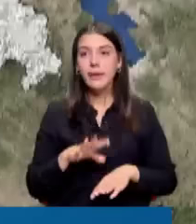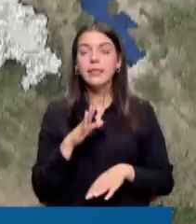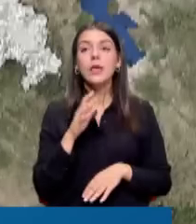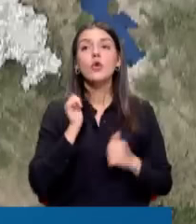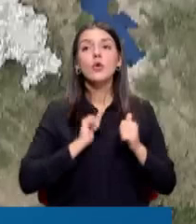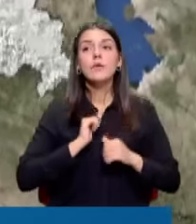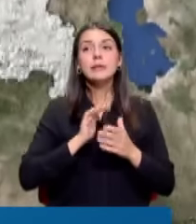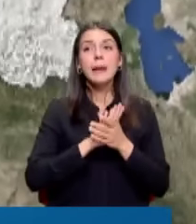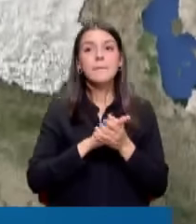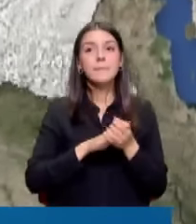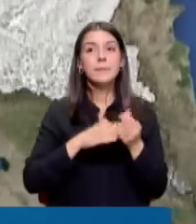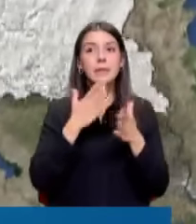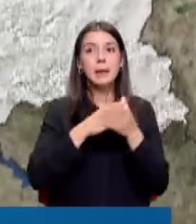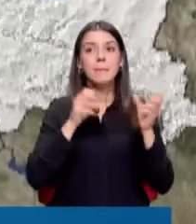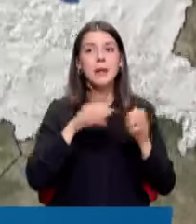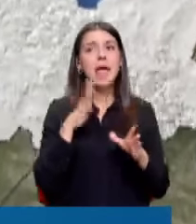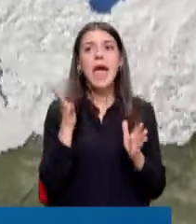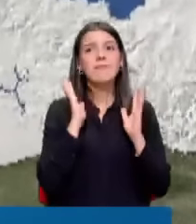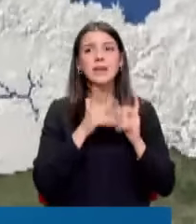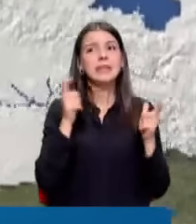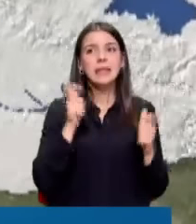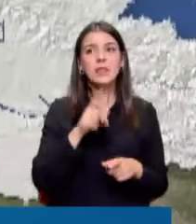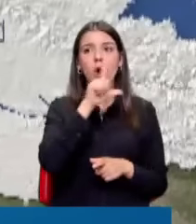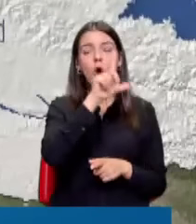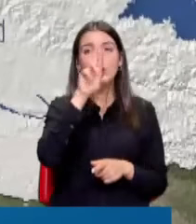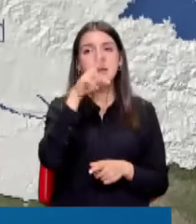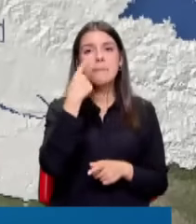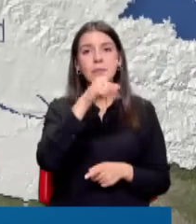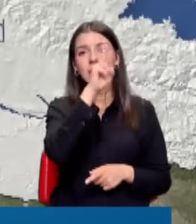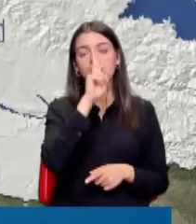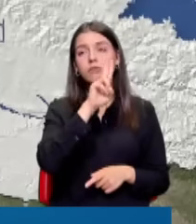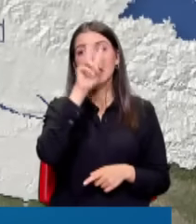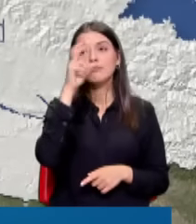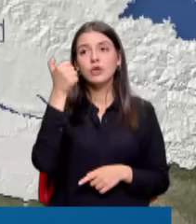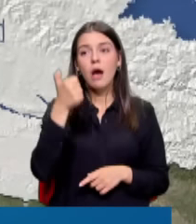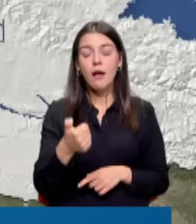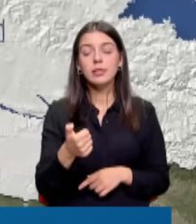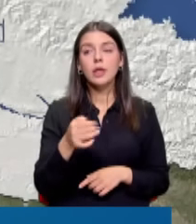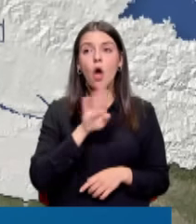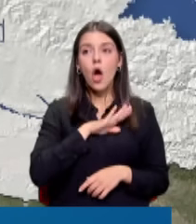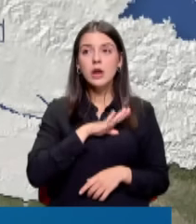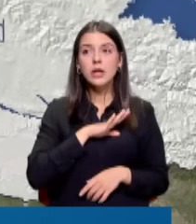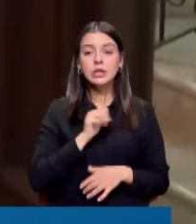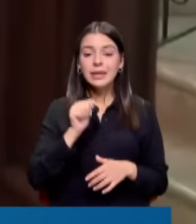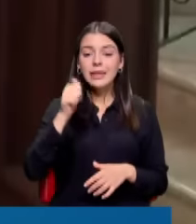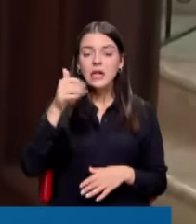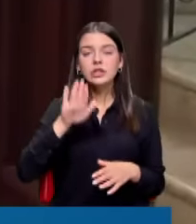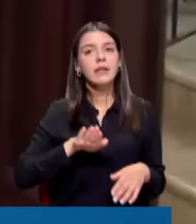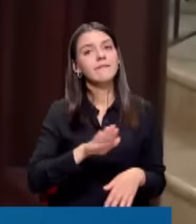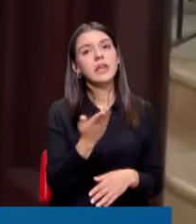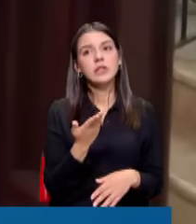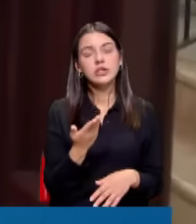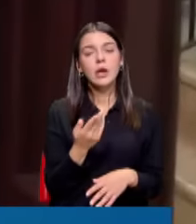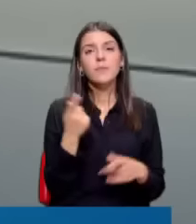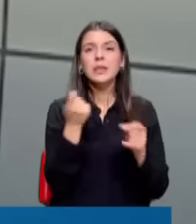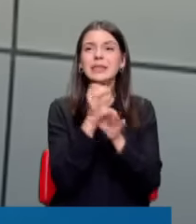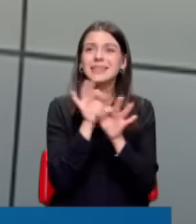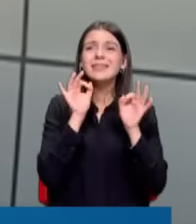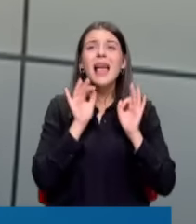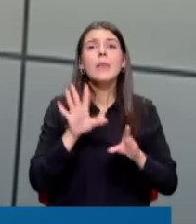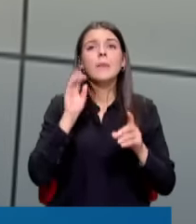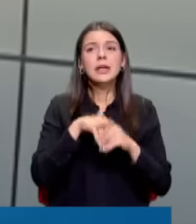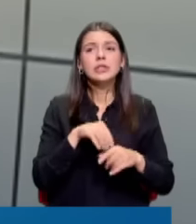bırakıldığı üniversite ise Erzurum Atatürk Üniversitesi oldu. 12.276 öğrenci geleceğinden vazgeçti. İşsiz kalmamak